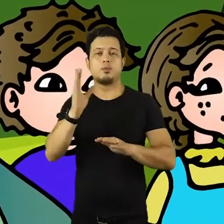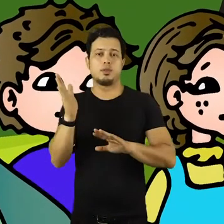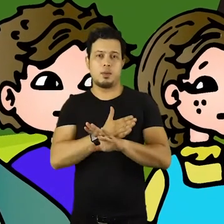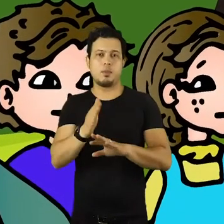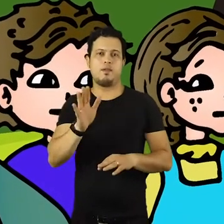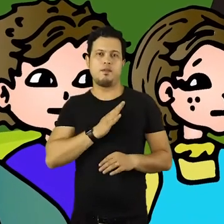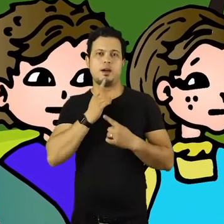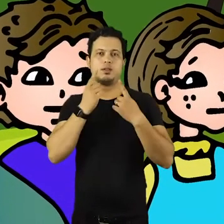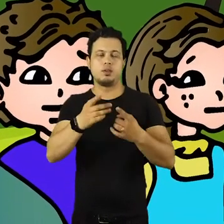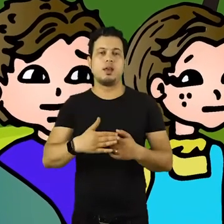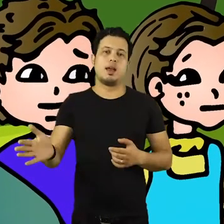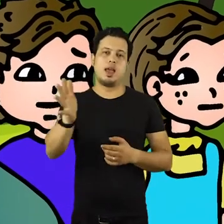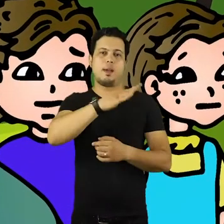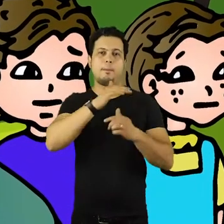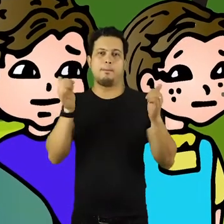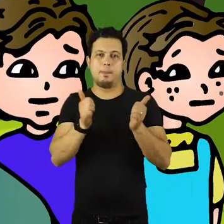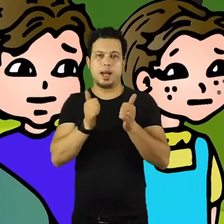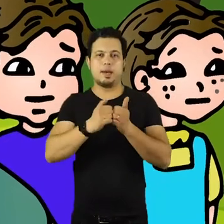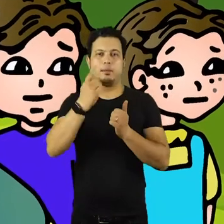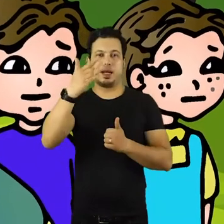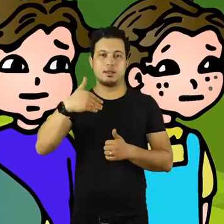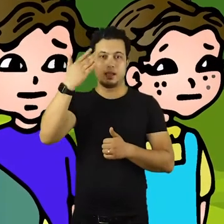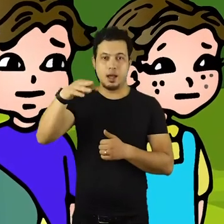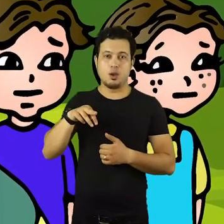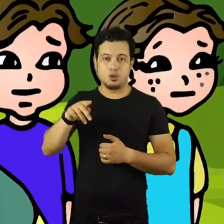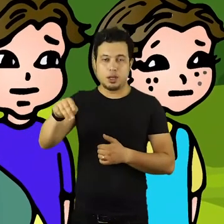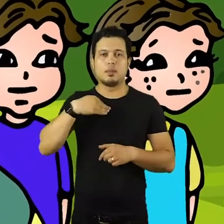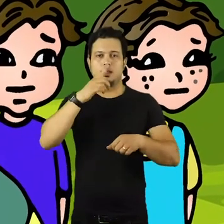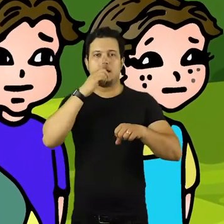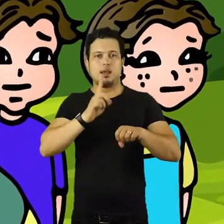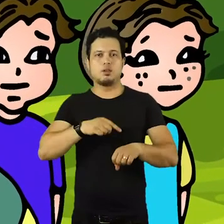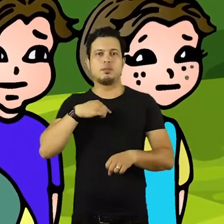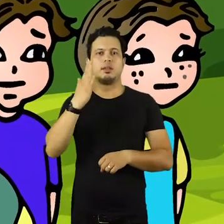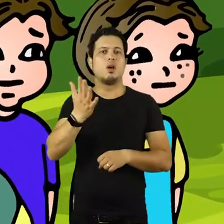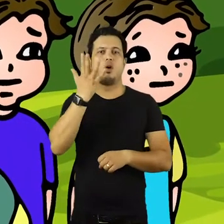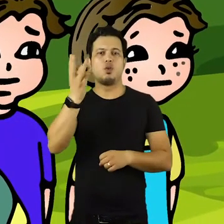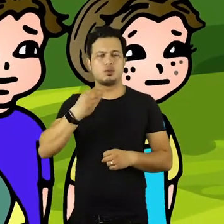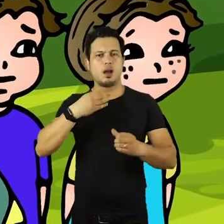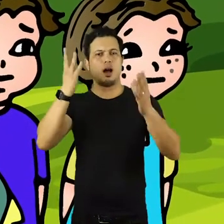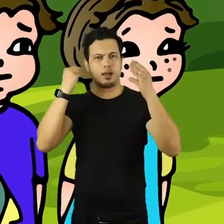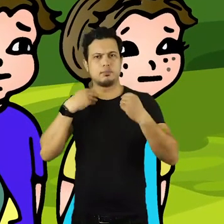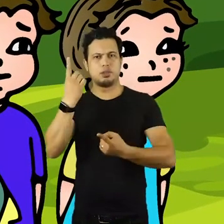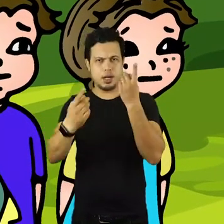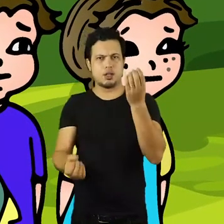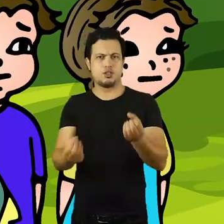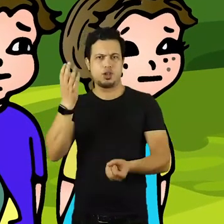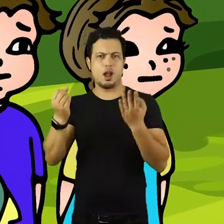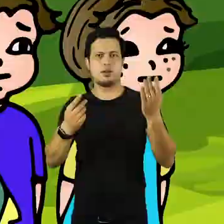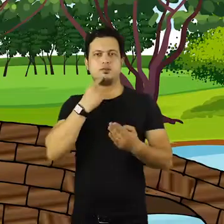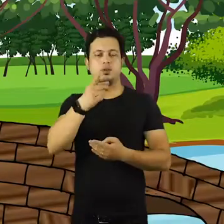kimseciklerin olmamasının. Hadi hep beraber biraz daha ilerleyelim. Eminim ne olduğunu anlayacağımız bir şey